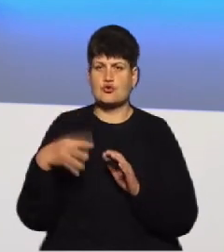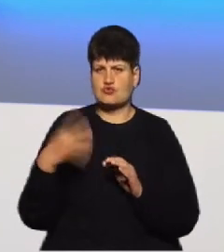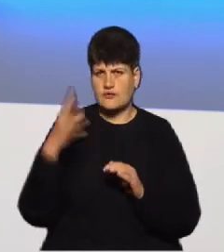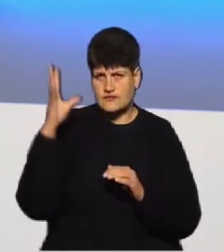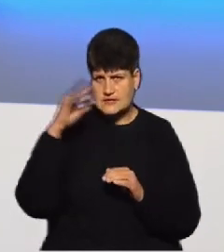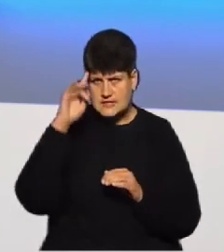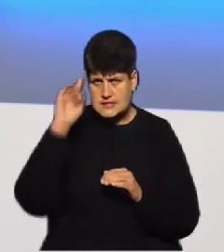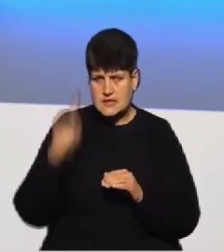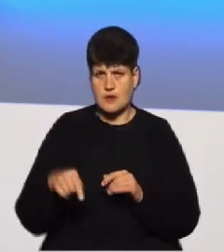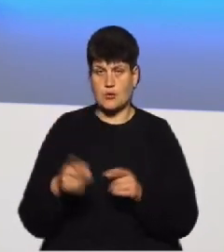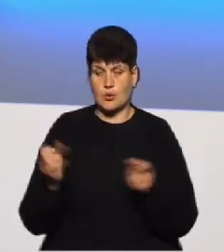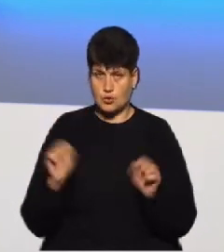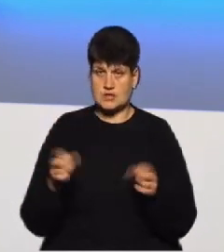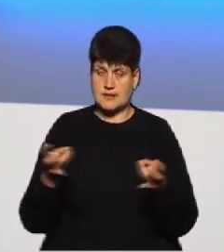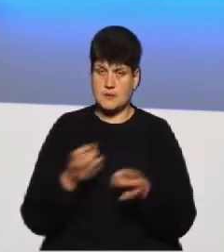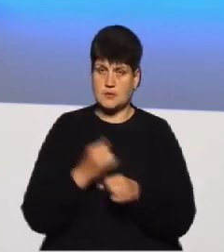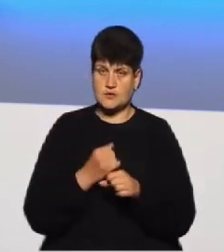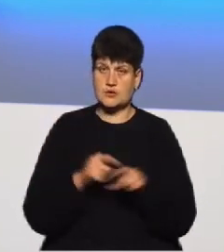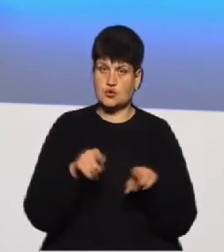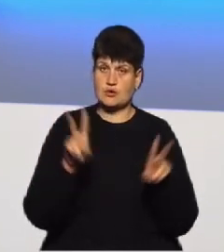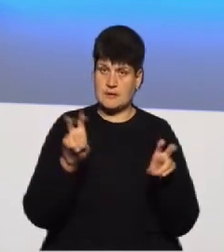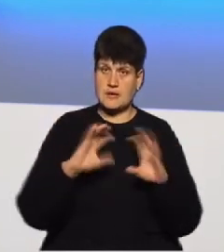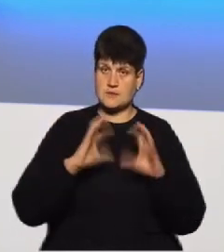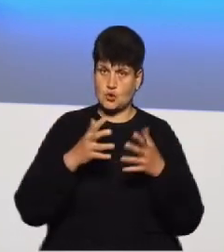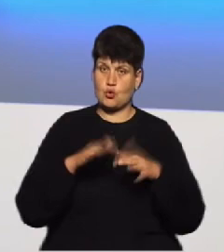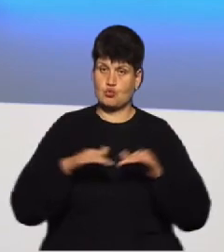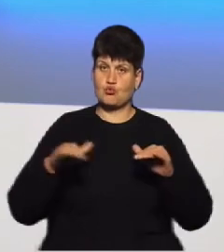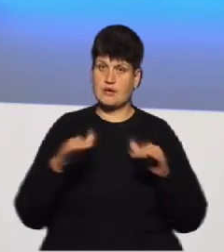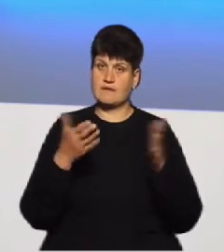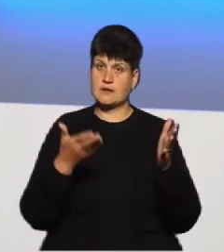рівні, на майбутнє, так? Пане Олександре, можливо,